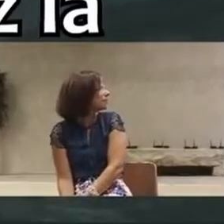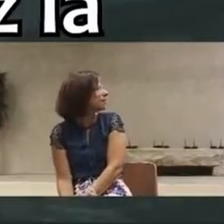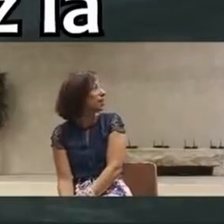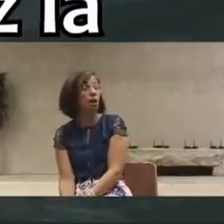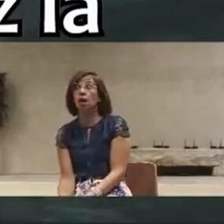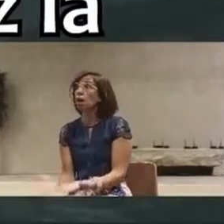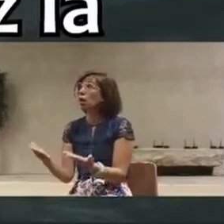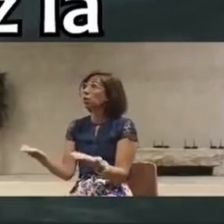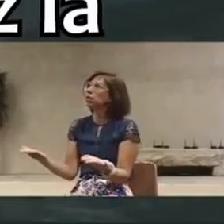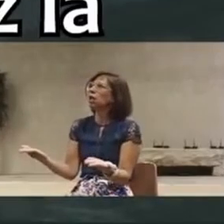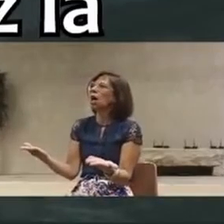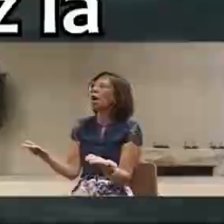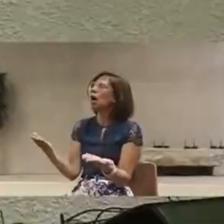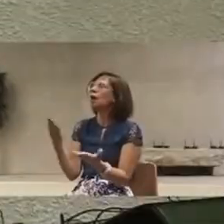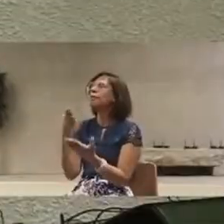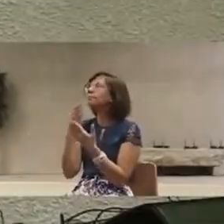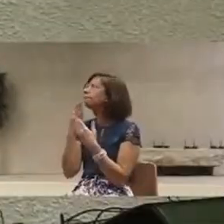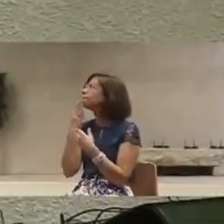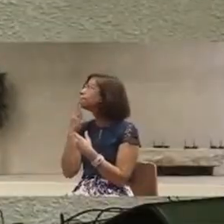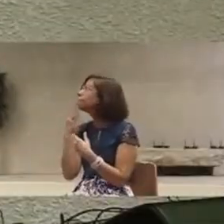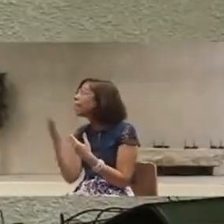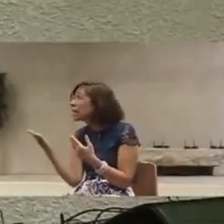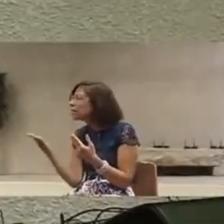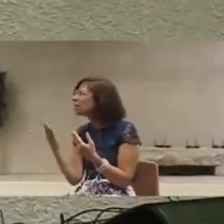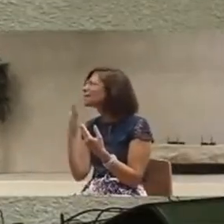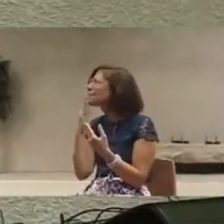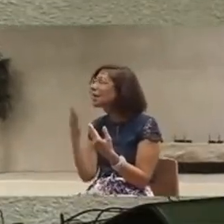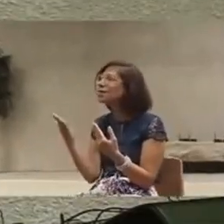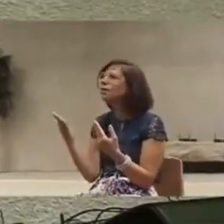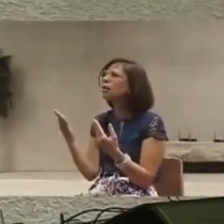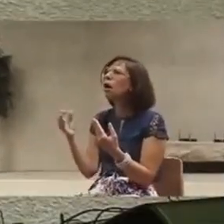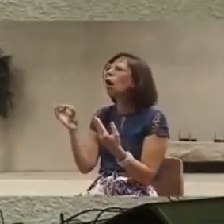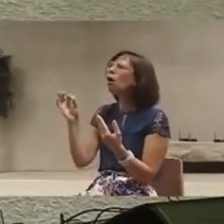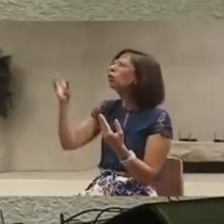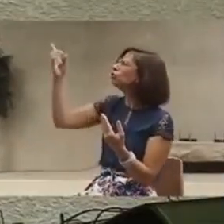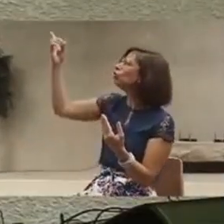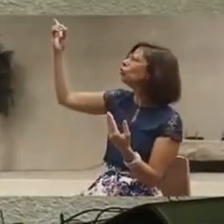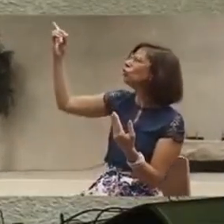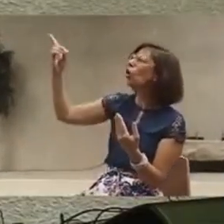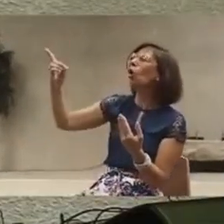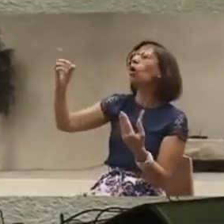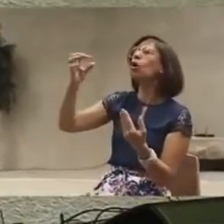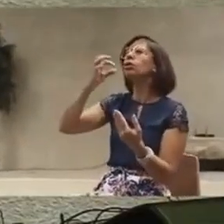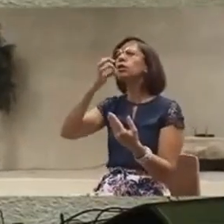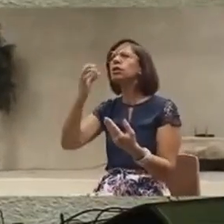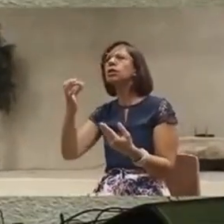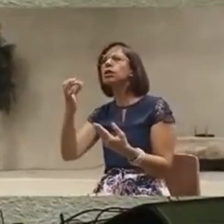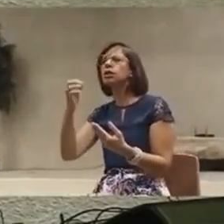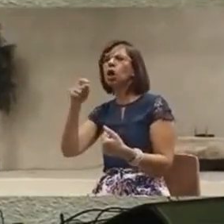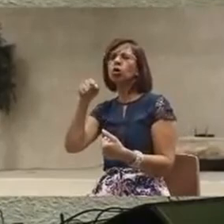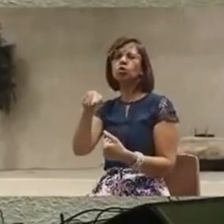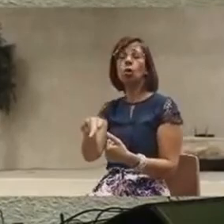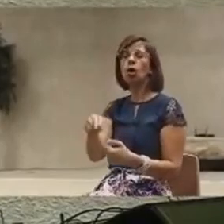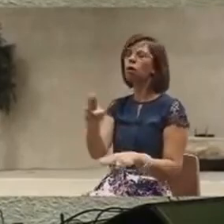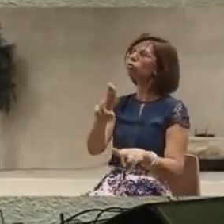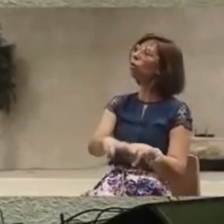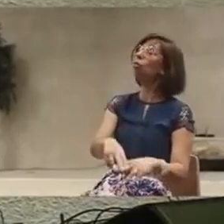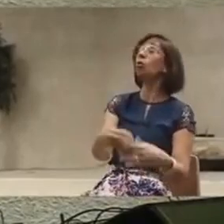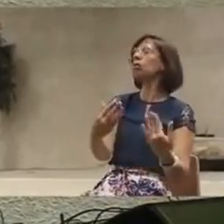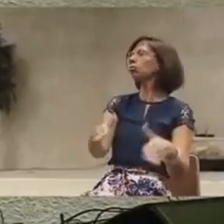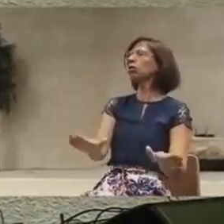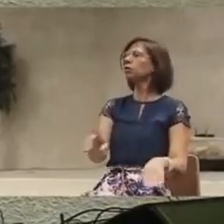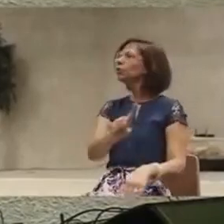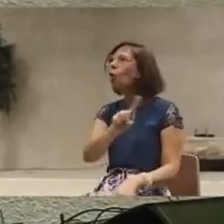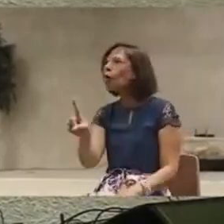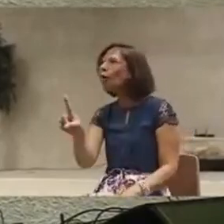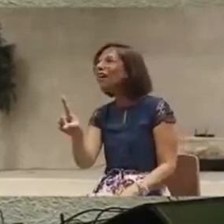merveilleux? Hein? Dieu ne dit pas, bon, ben, tu vas mourir comme ça, voilà. Mais avec le Seigneur, moi je